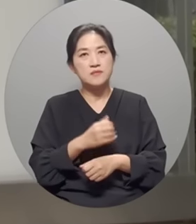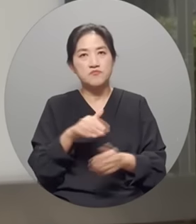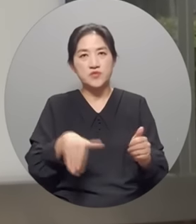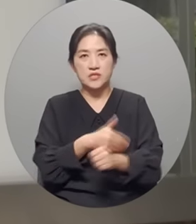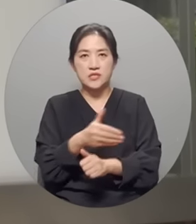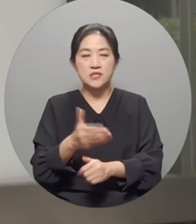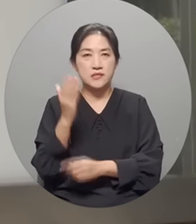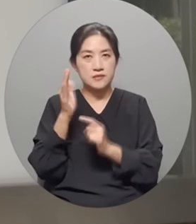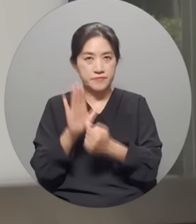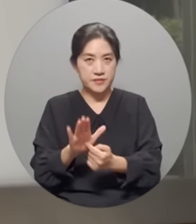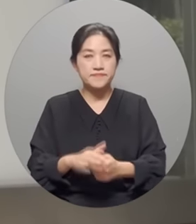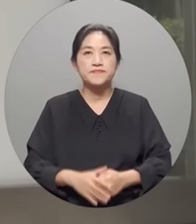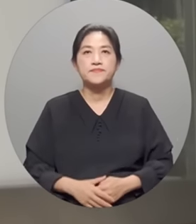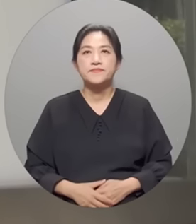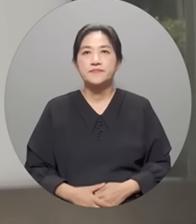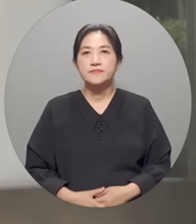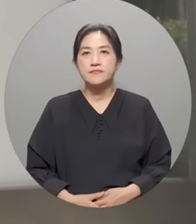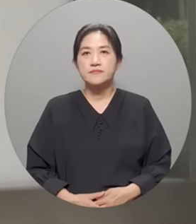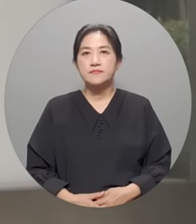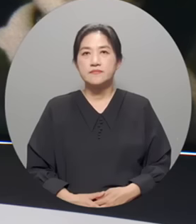MBC 뉴스 김세영입니다.